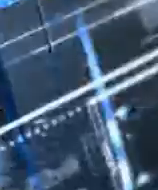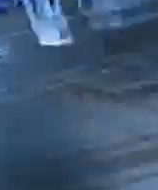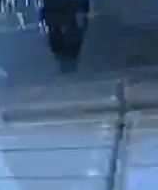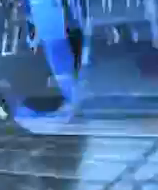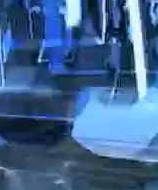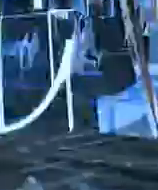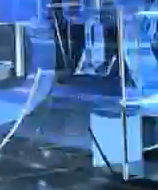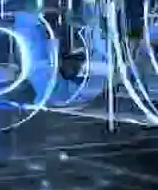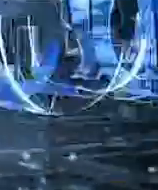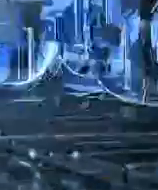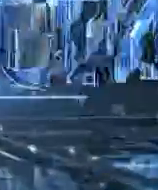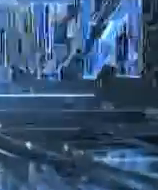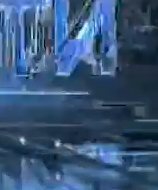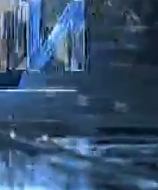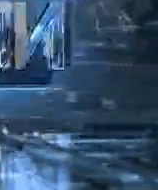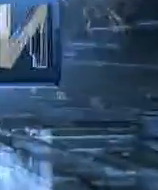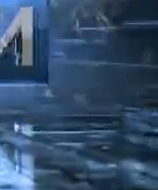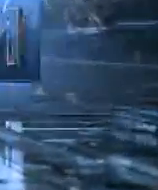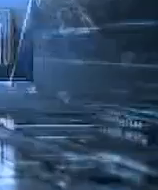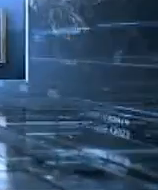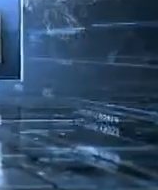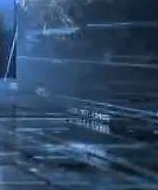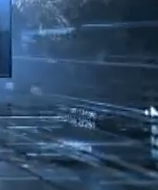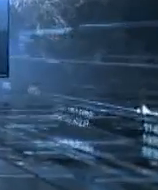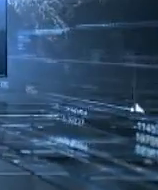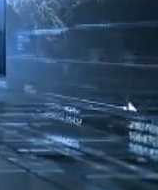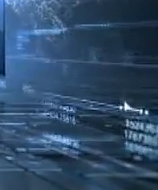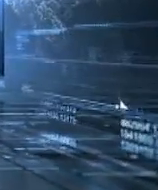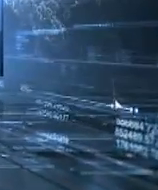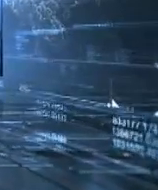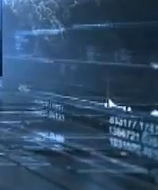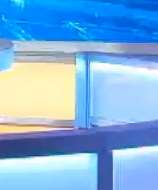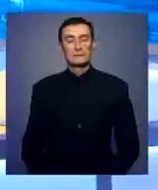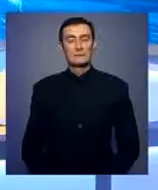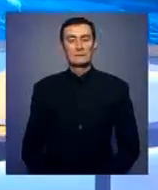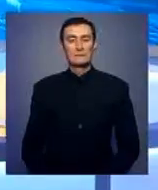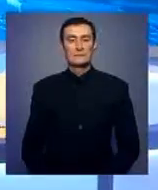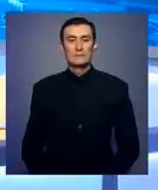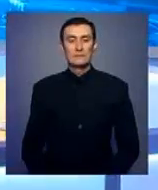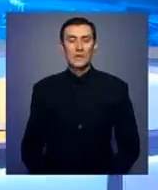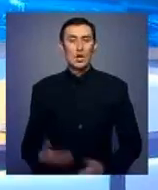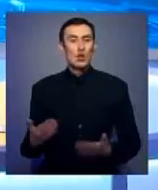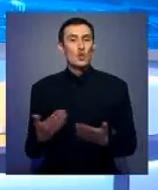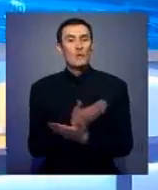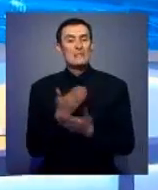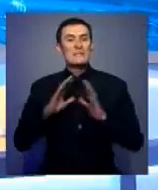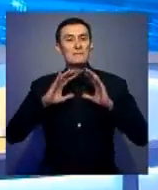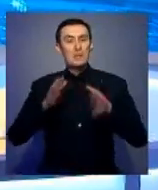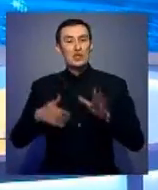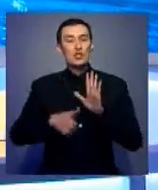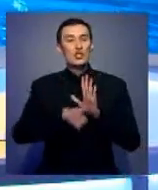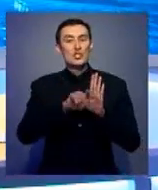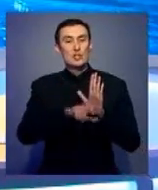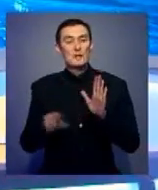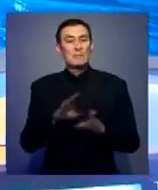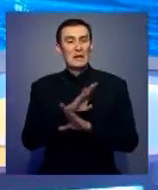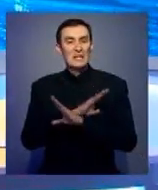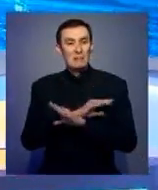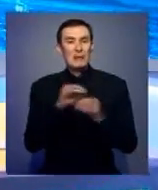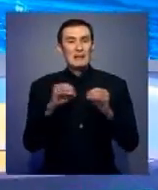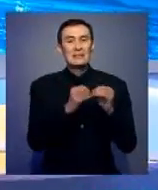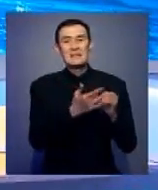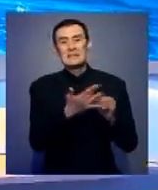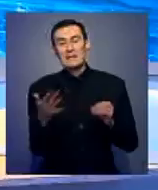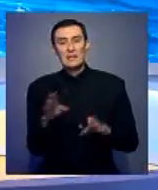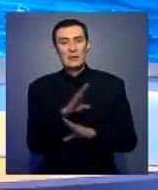К событиям в мире. 6 человек погибли, десятки